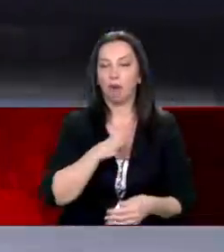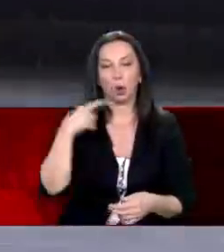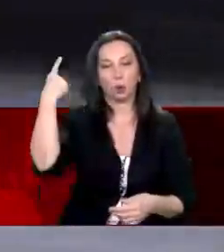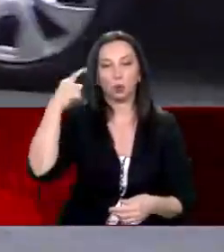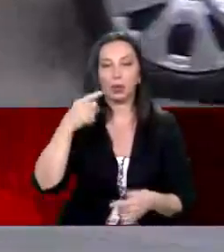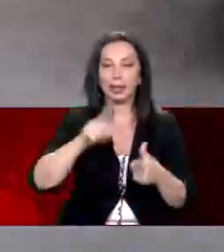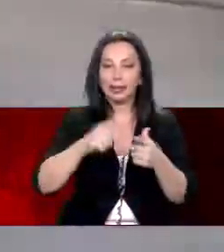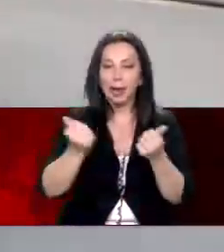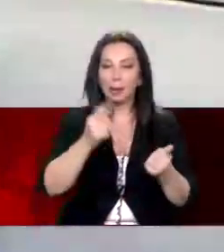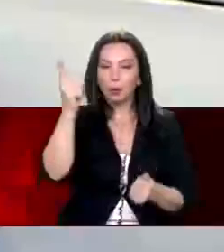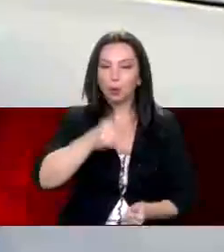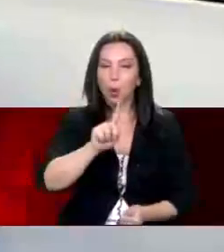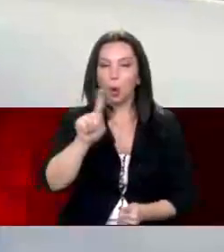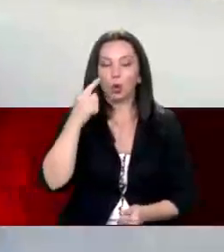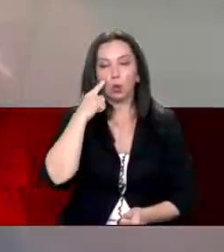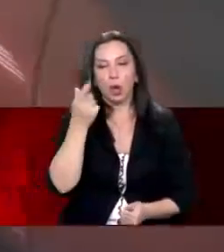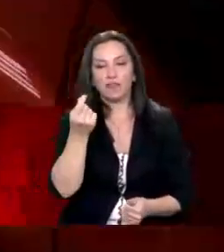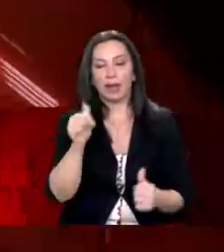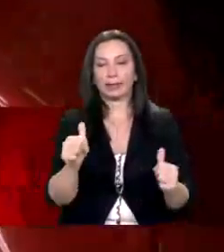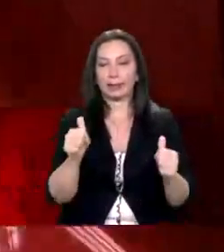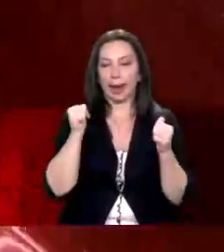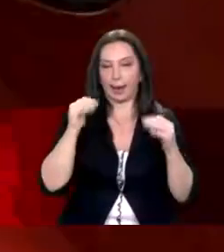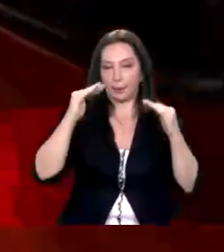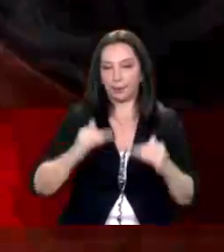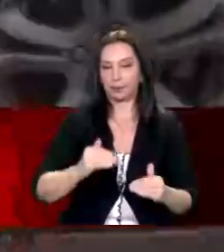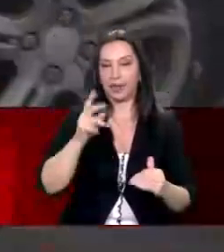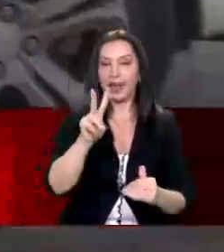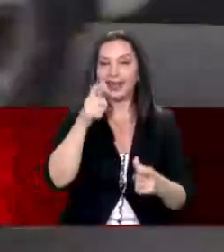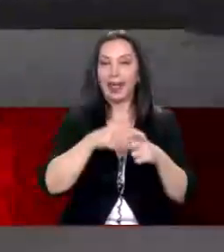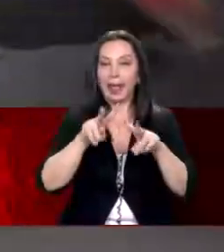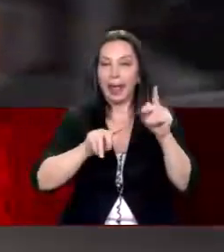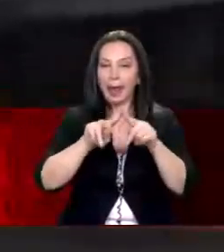İkinci el araçta %10'a yakın fiyatlar geriledi. Şimdi bu 7 Emin